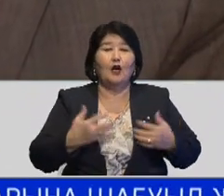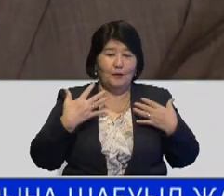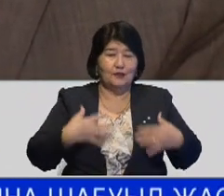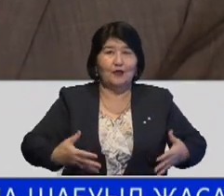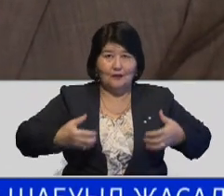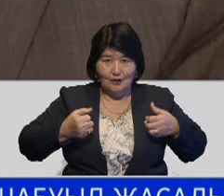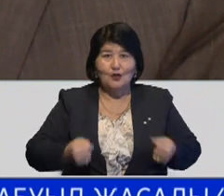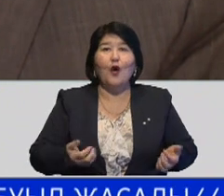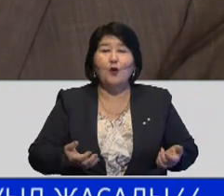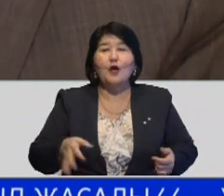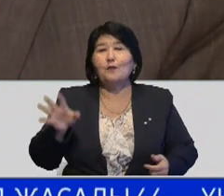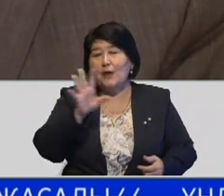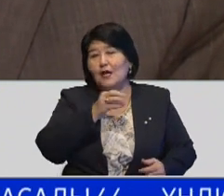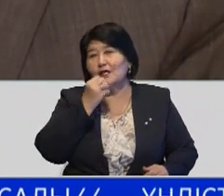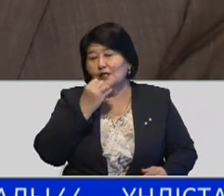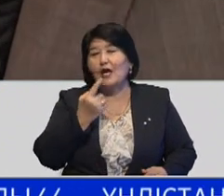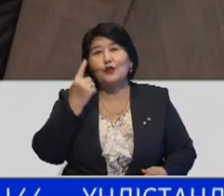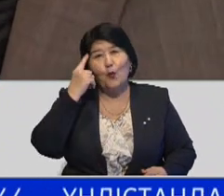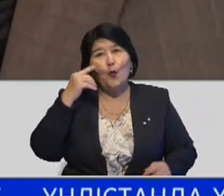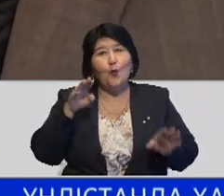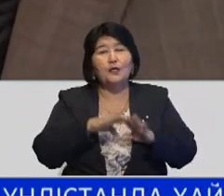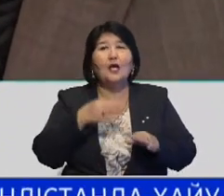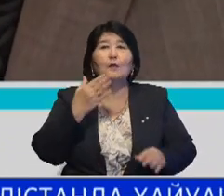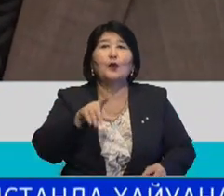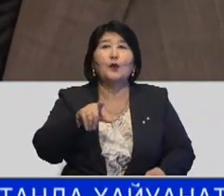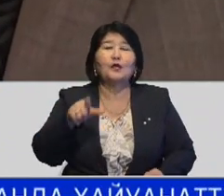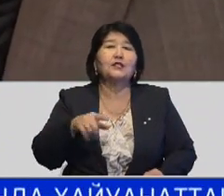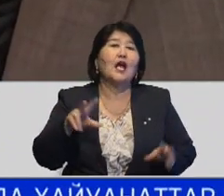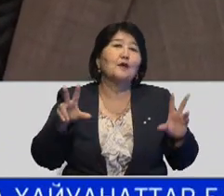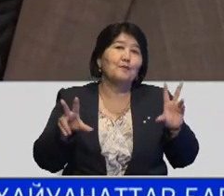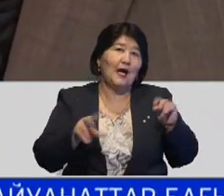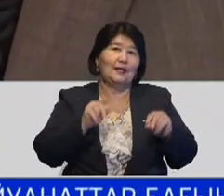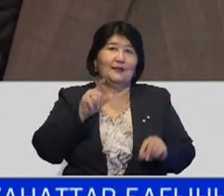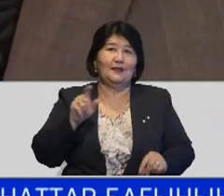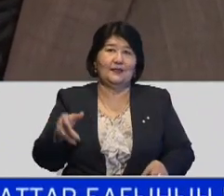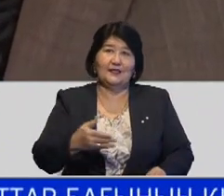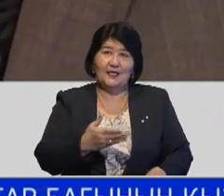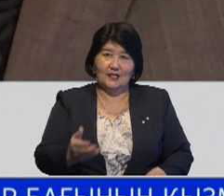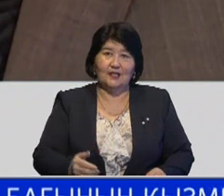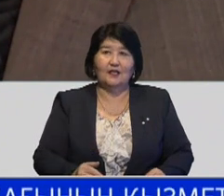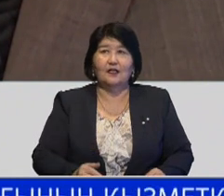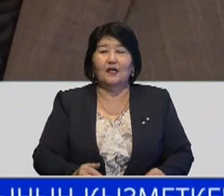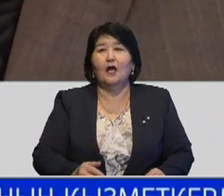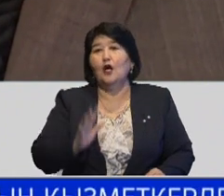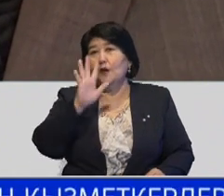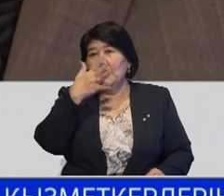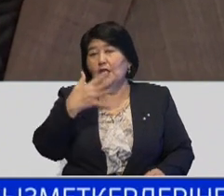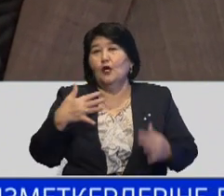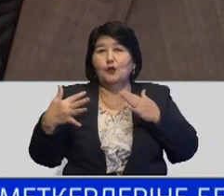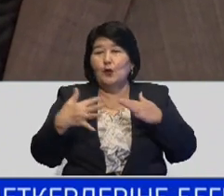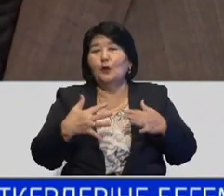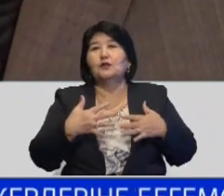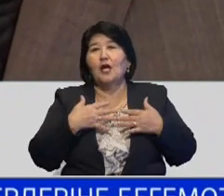sağ. Yani bəri jaqsı, oydağıday. Bu kişiler endi baxtlı kişiler. 5 yıl soğusta aman